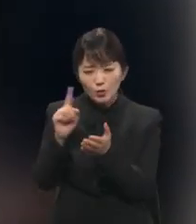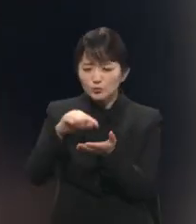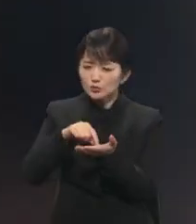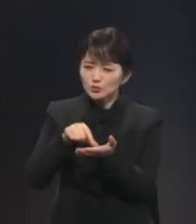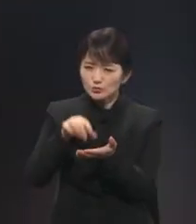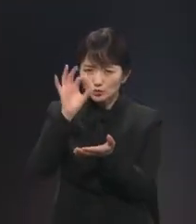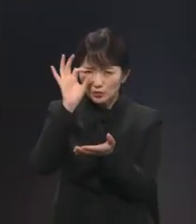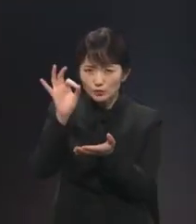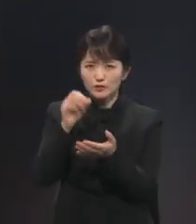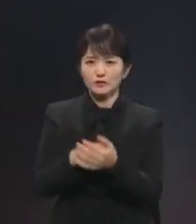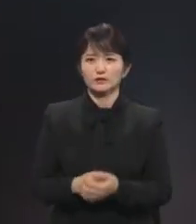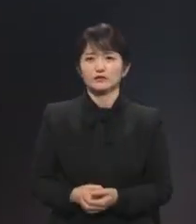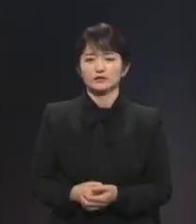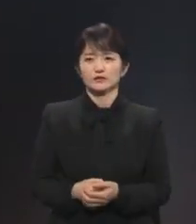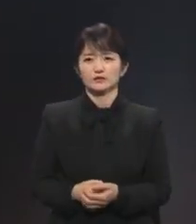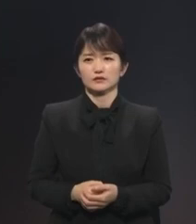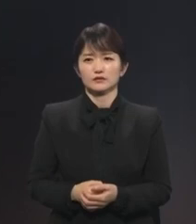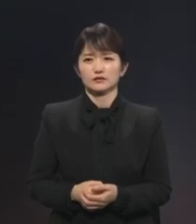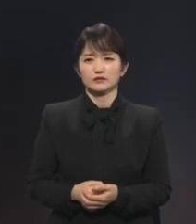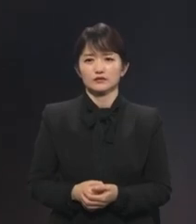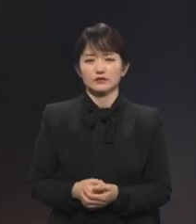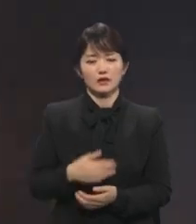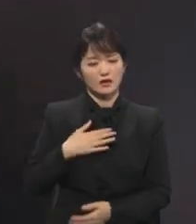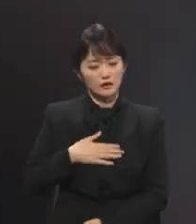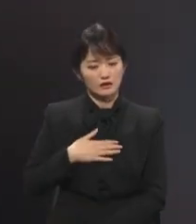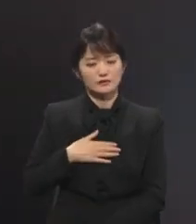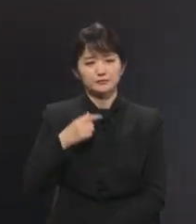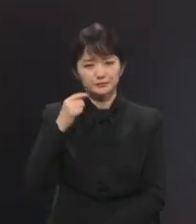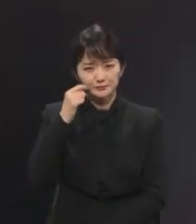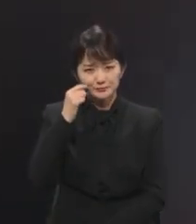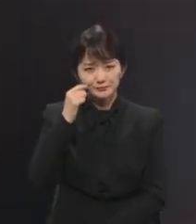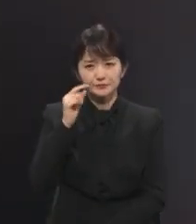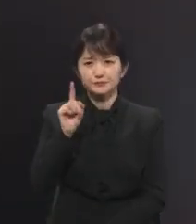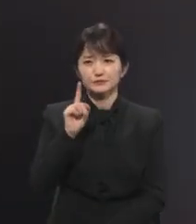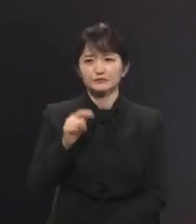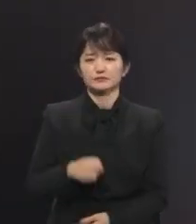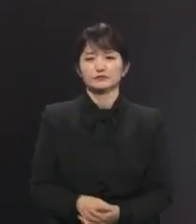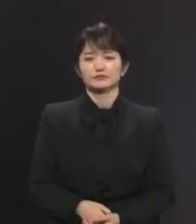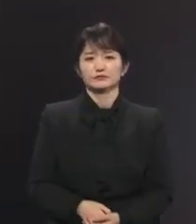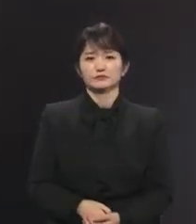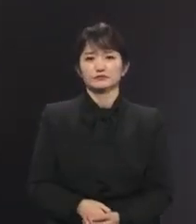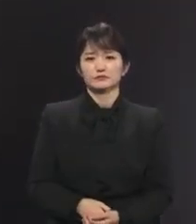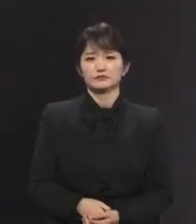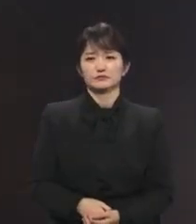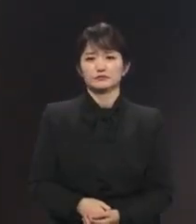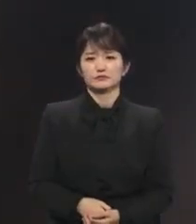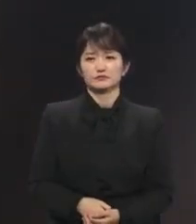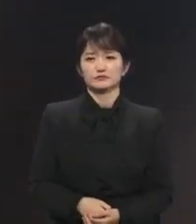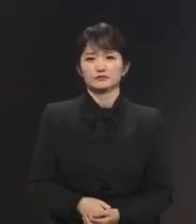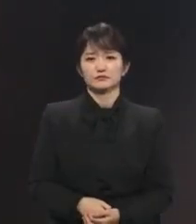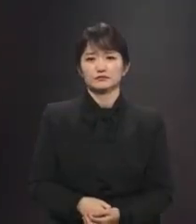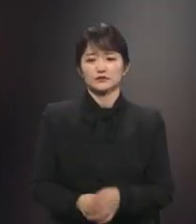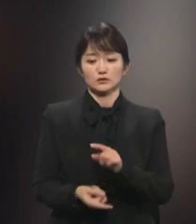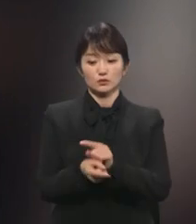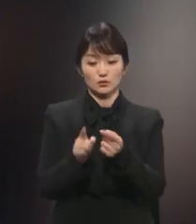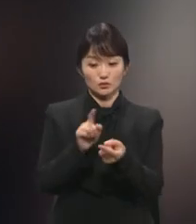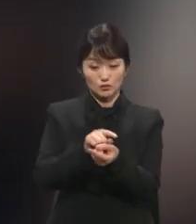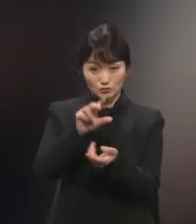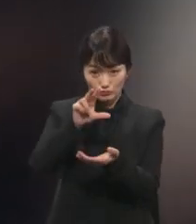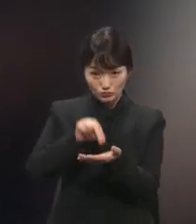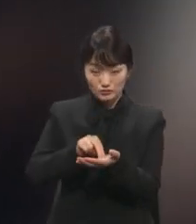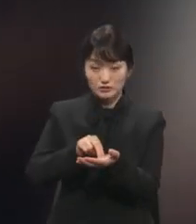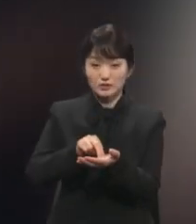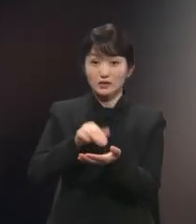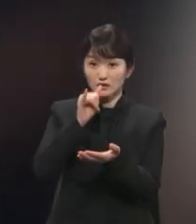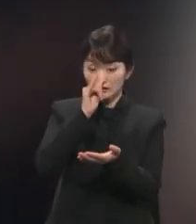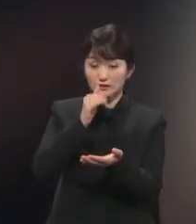완전하게 의도적으로 인식하지는 못했다 하더라도 아마도 암묵적으로 뭔가 문제가 있는 것을 알고도 거기에 동조하는